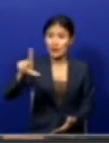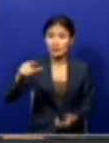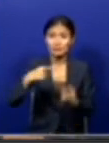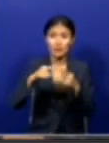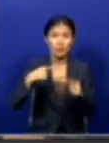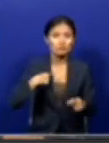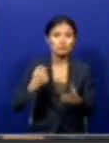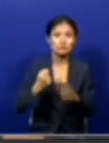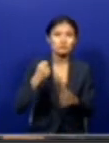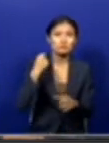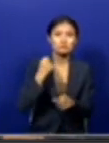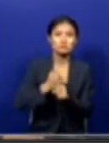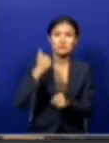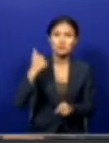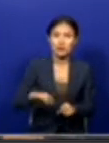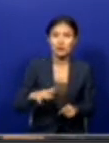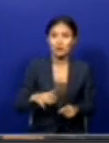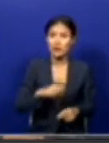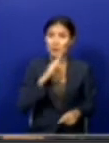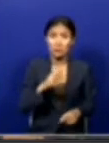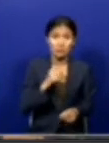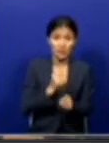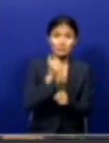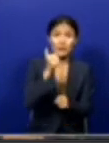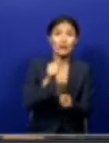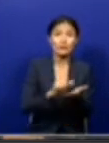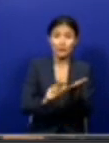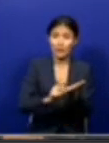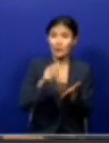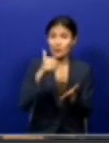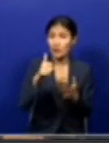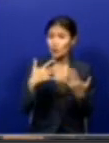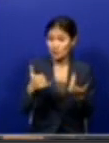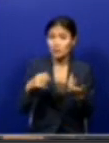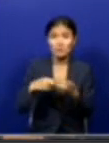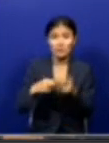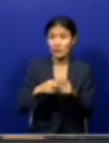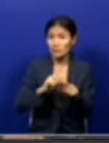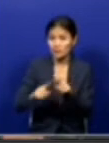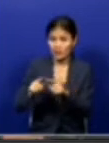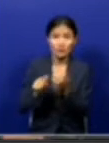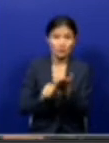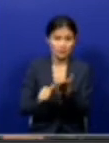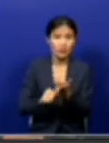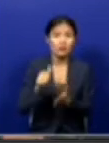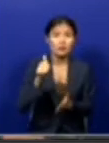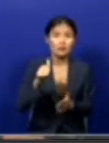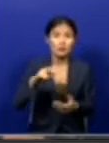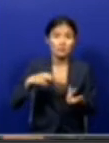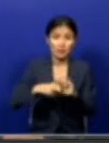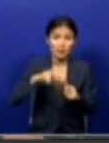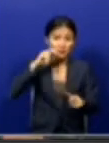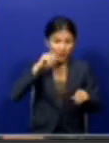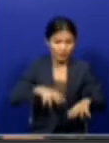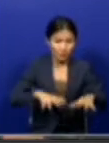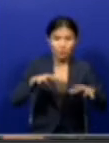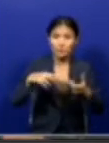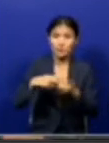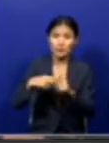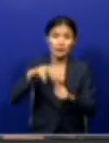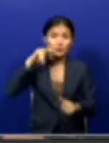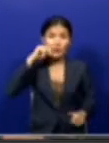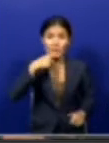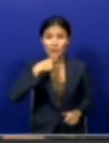นปัญหาวันนี้ก็คงจะไม่วิกฤตไม่ว่าจะเป็นปัญหาน้ำท่วมปัญหาภัยแล้งนะครับมันอยู่ด้วยกันครับเอาละครับเรื่อง